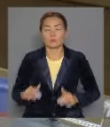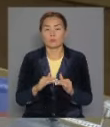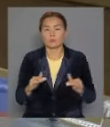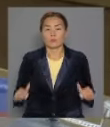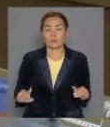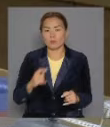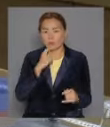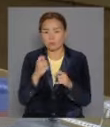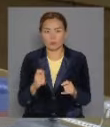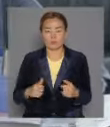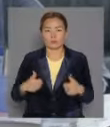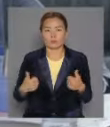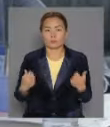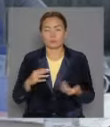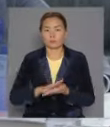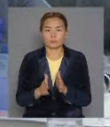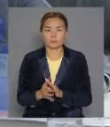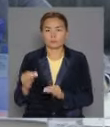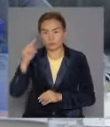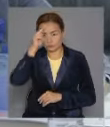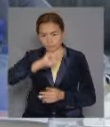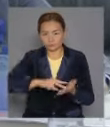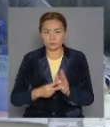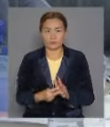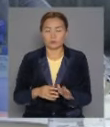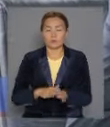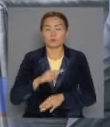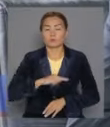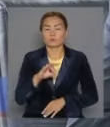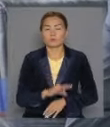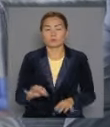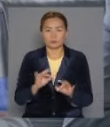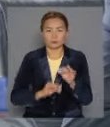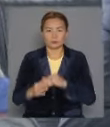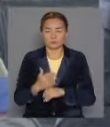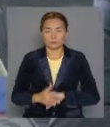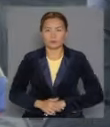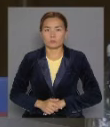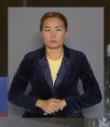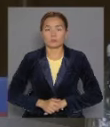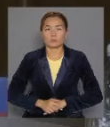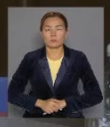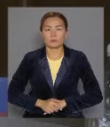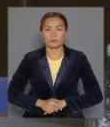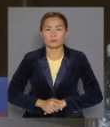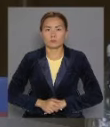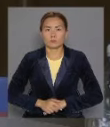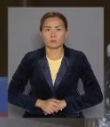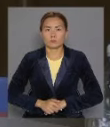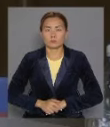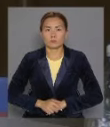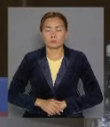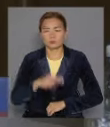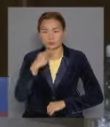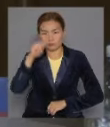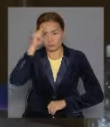балалардың қауіпсіздігін қамтамасыз ету шаралары және білім жобалары аясында атқарылған іс-шараларға тоқталып өтті. Білім саласындағы сапалы